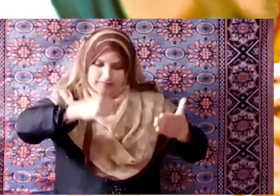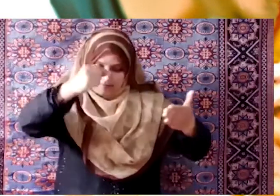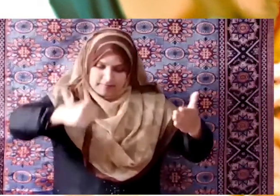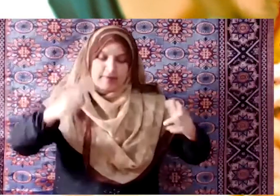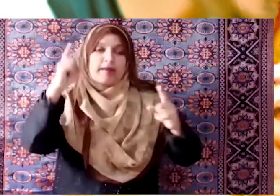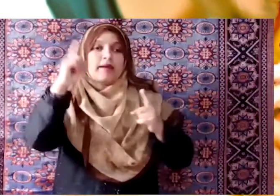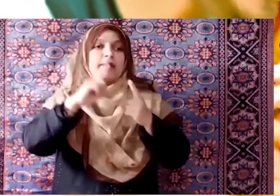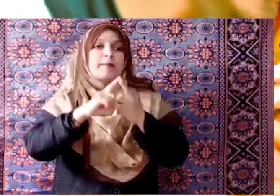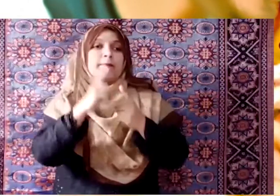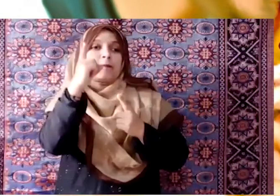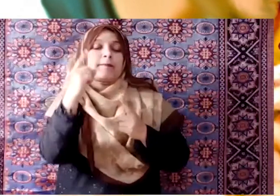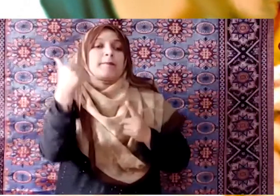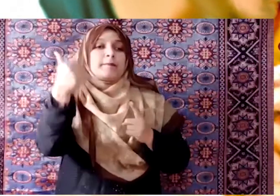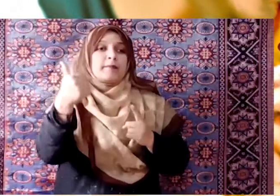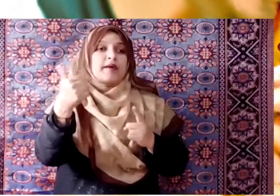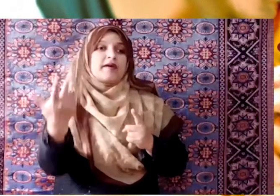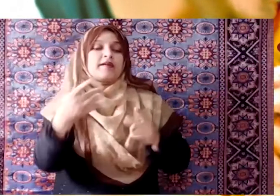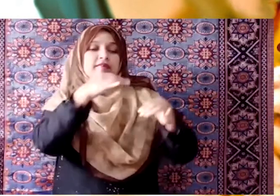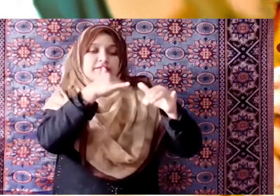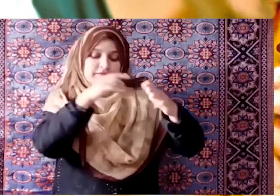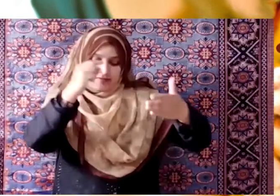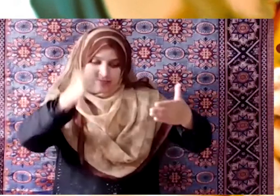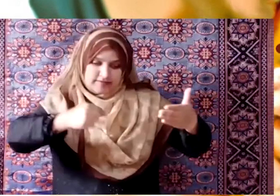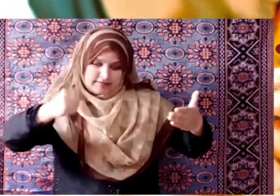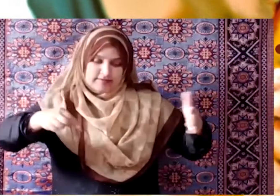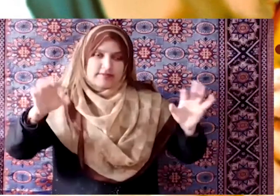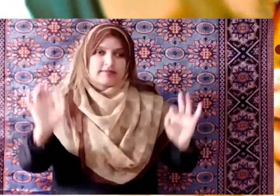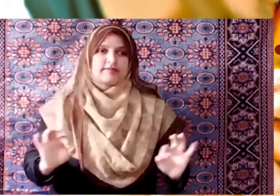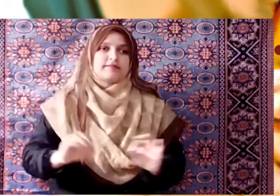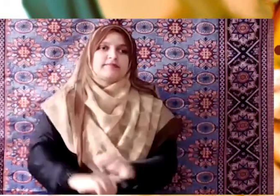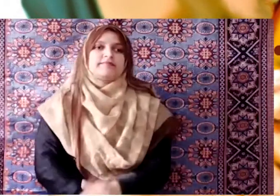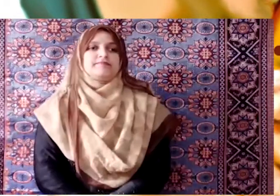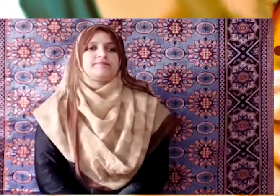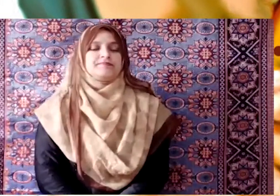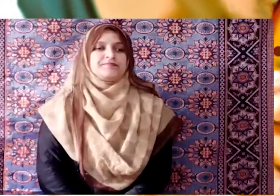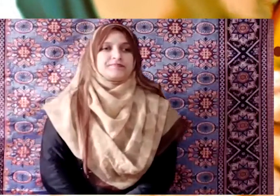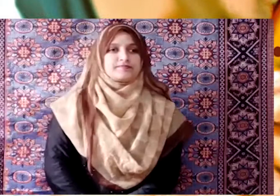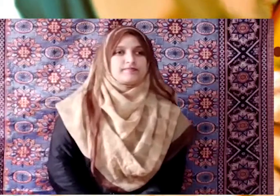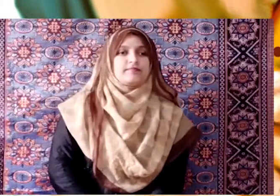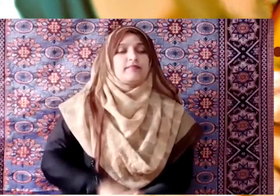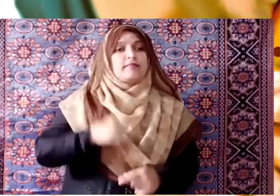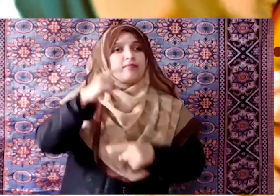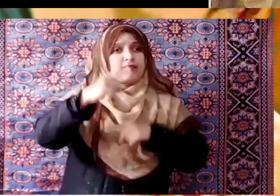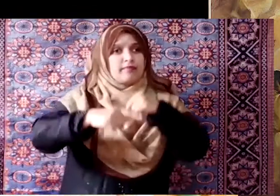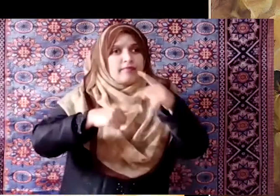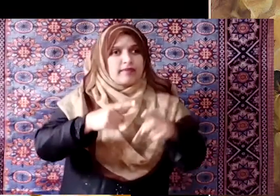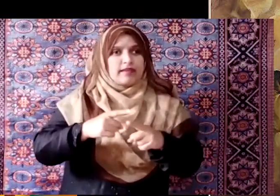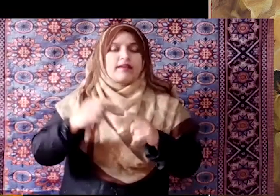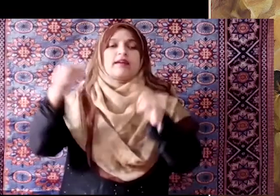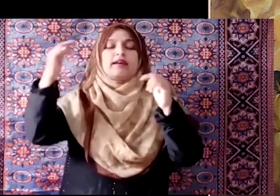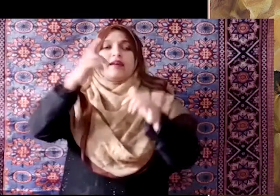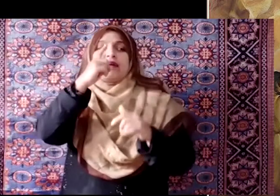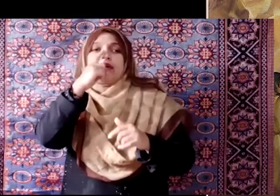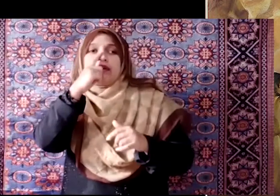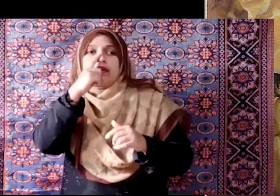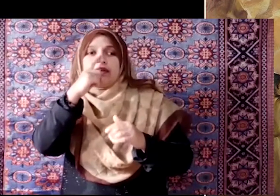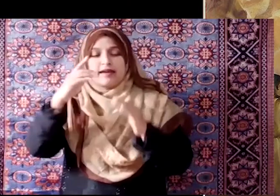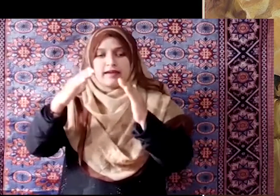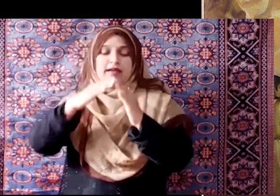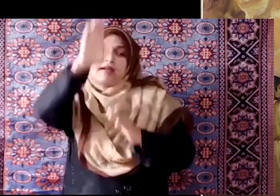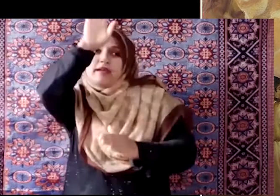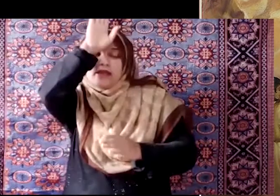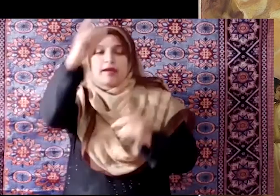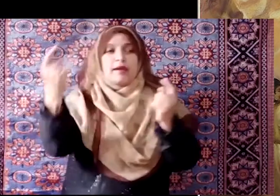لکھی، لیکن ان میں سب سے زیادہ مشہور وارث شاہ کی لکھی ہوئی ہیر وارث شاہ ہے۔ ہیر جھنگ